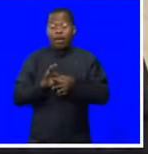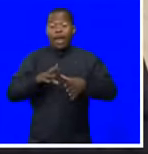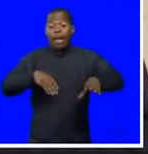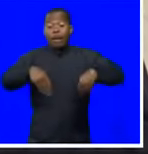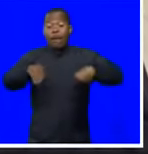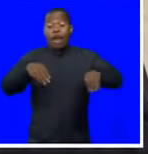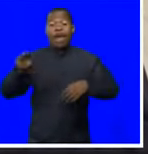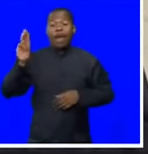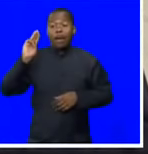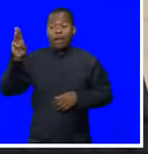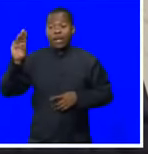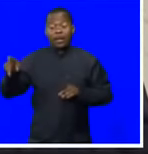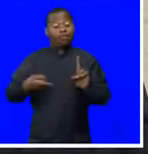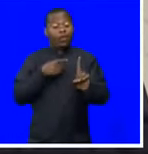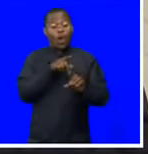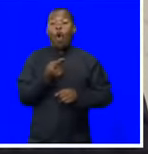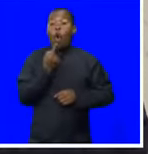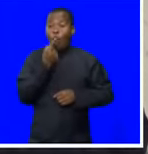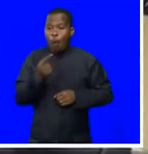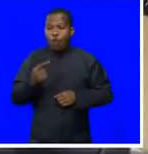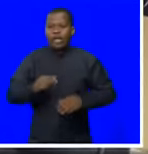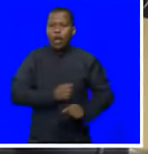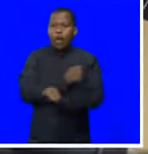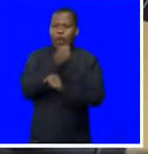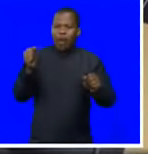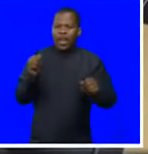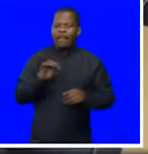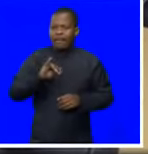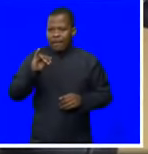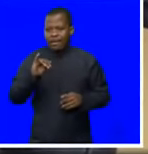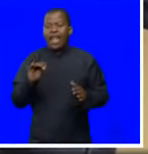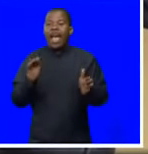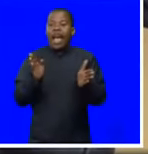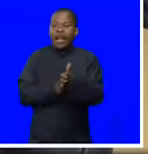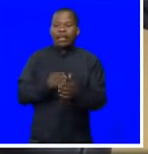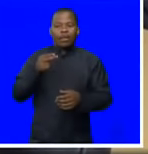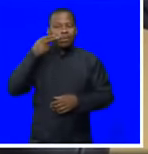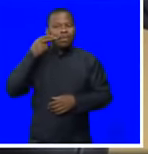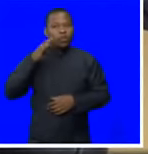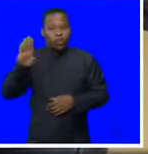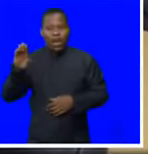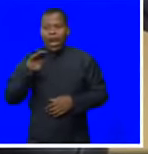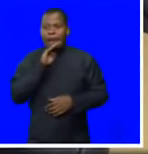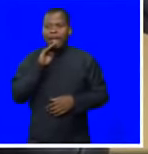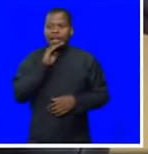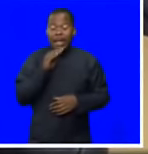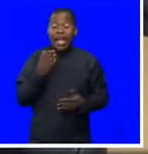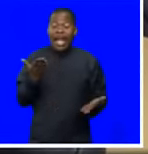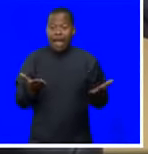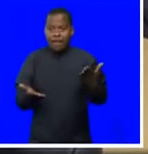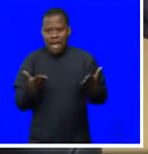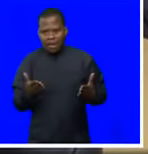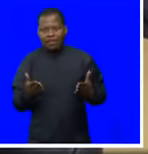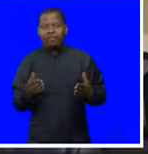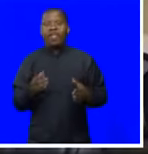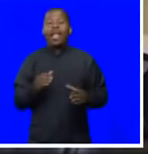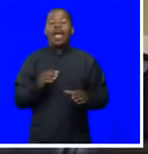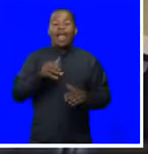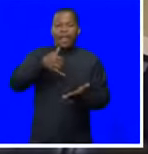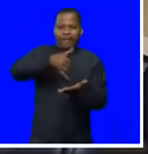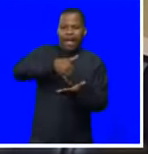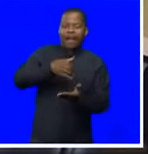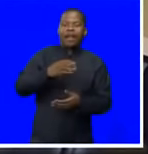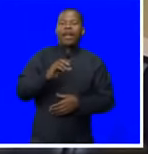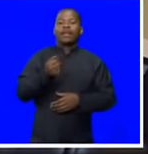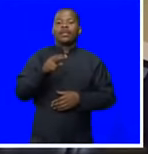kunqoba umlento wokuqala nelikhethelo leBotswana kutawunika lithembe maSwati ukuthi sihlangu semnikati sawukhona kuyongenela le ndzebe yeChan